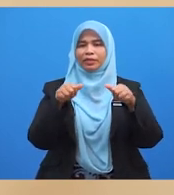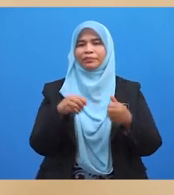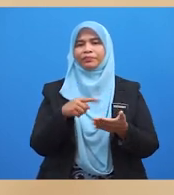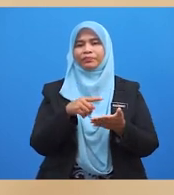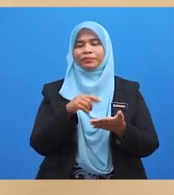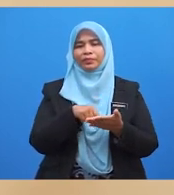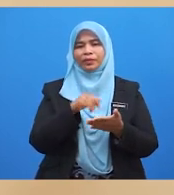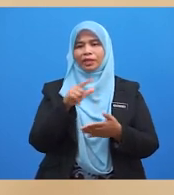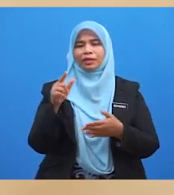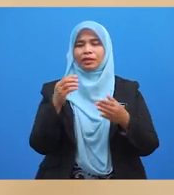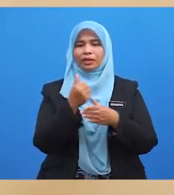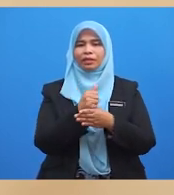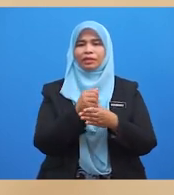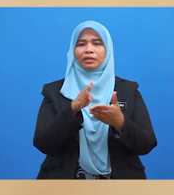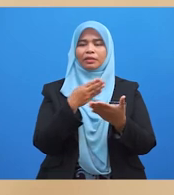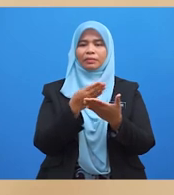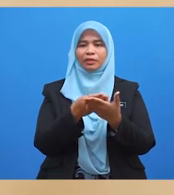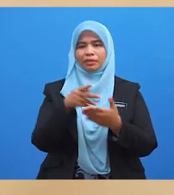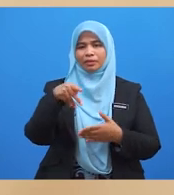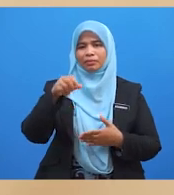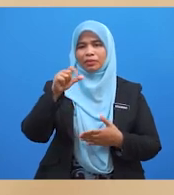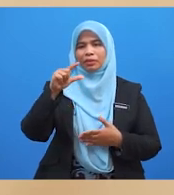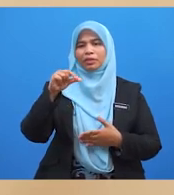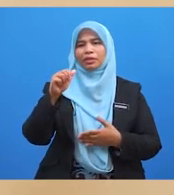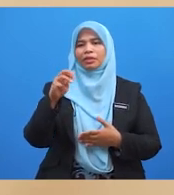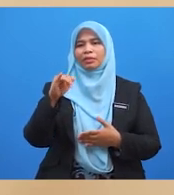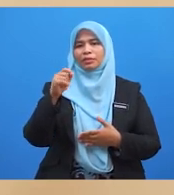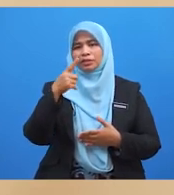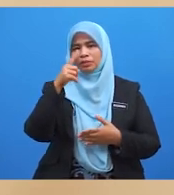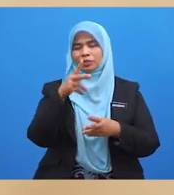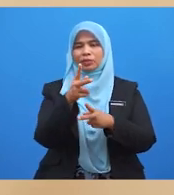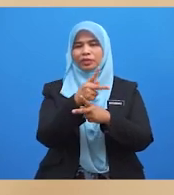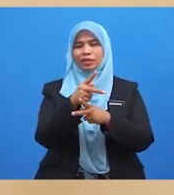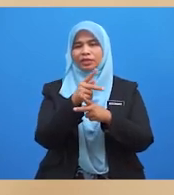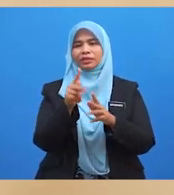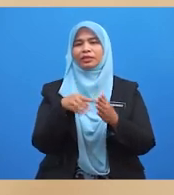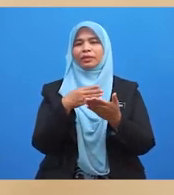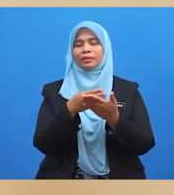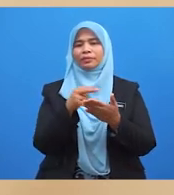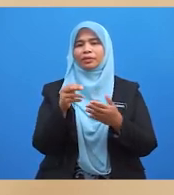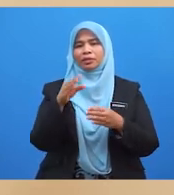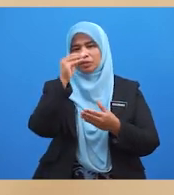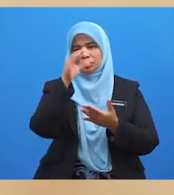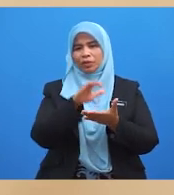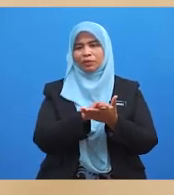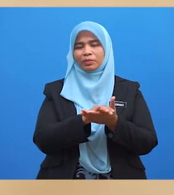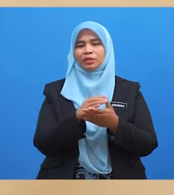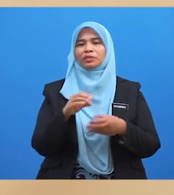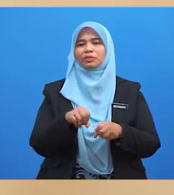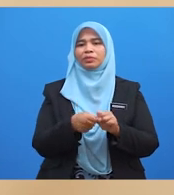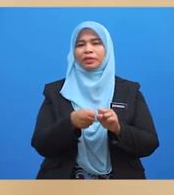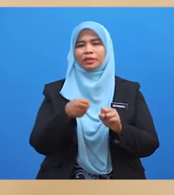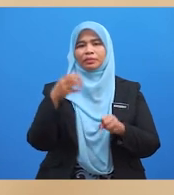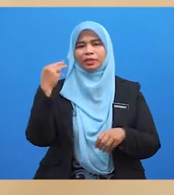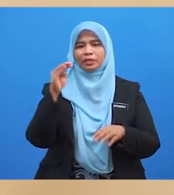antara hikmah poligami untuk menjaga kemaslahatan suami agar mereka tidak terlibat